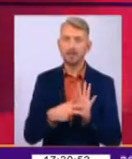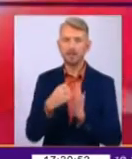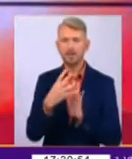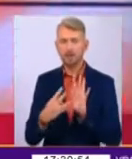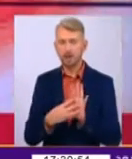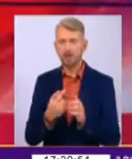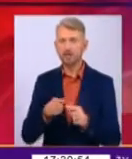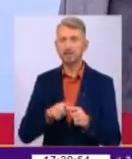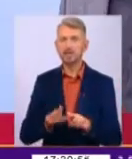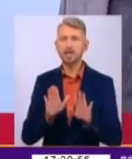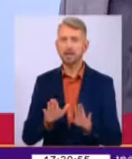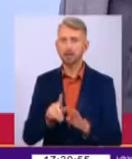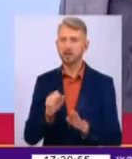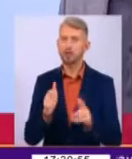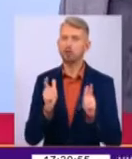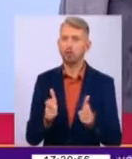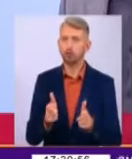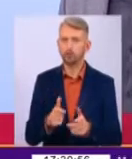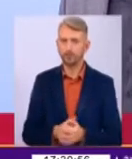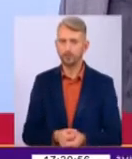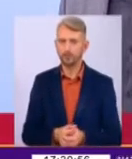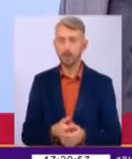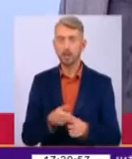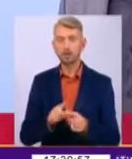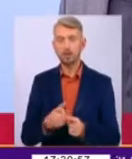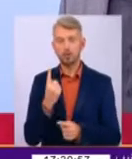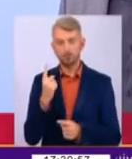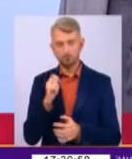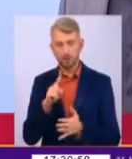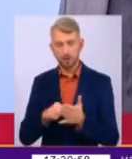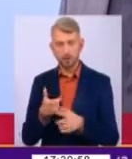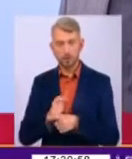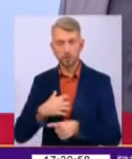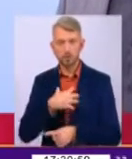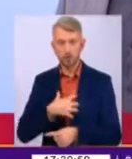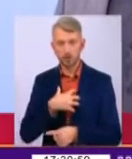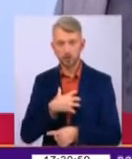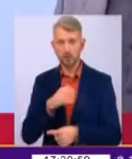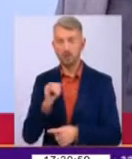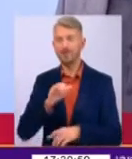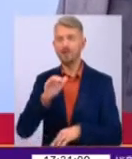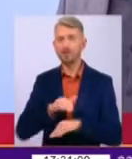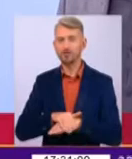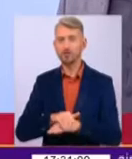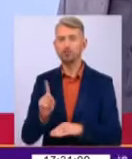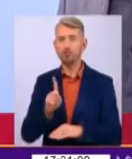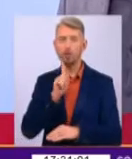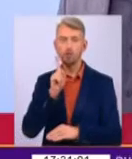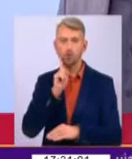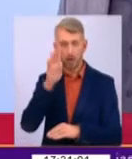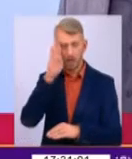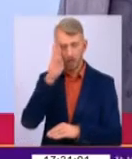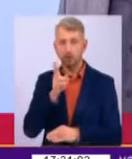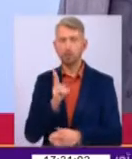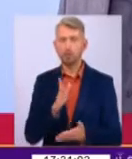18-19 – це тільки за згоду. Це один момент дуже важливий. І фактично, що юнаки, які